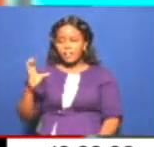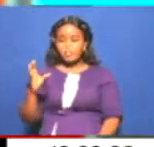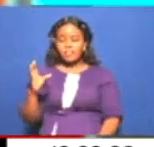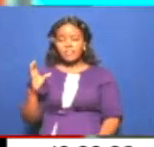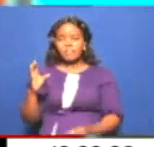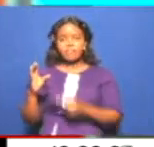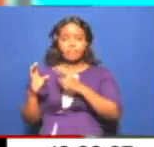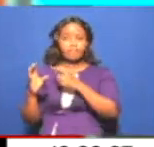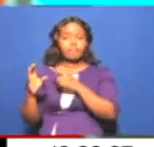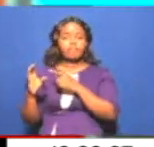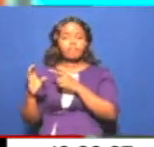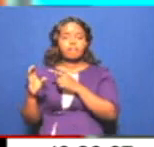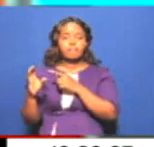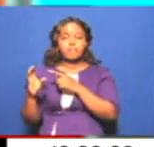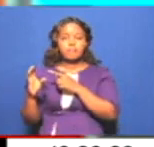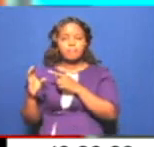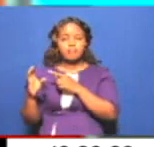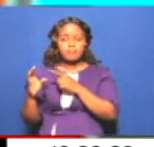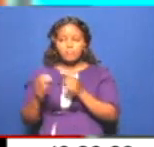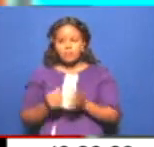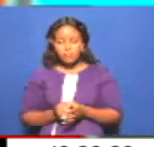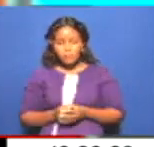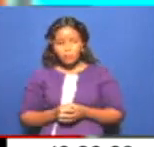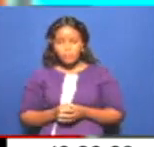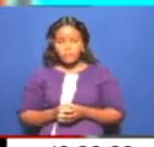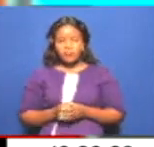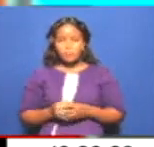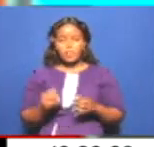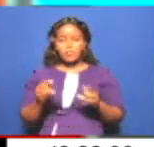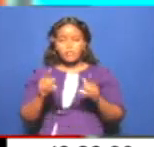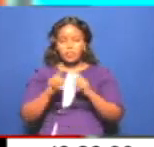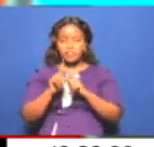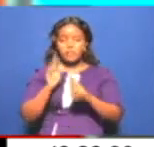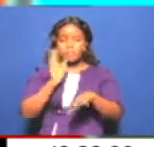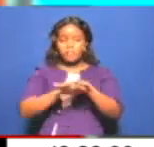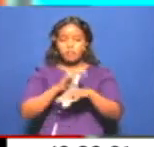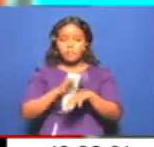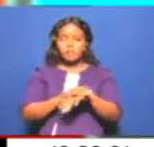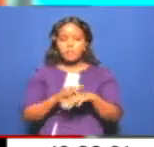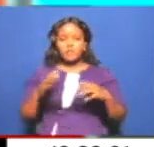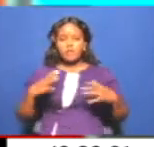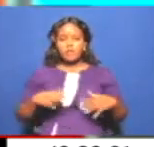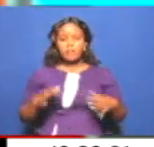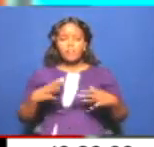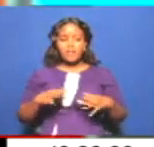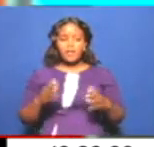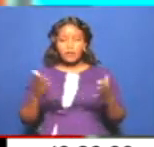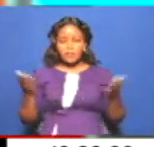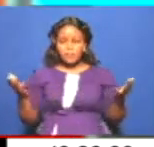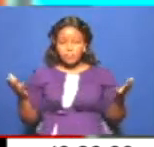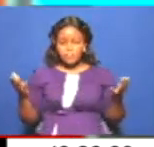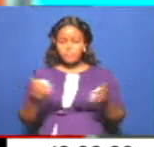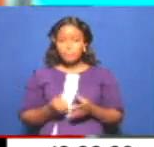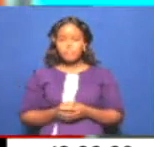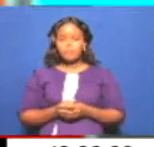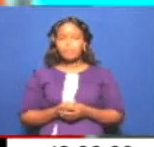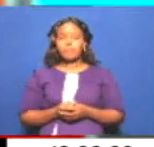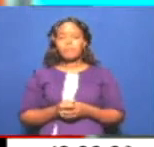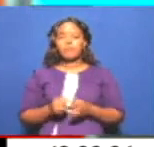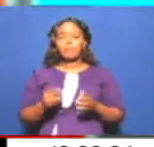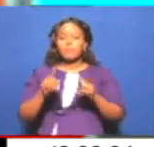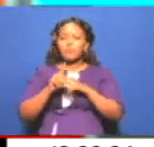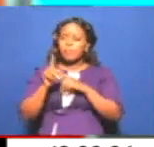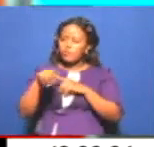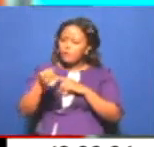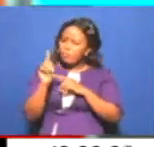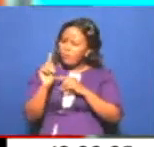Commission, ni muhimu sana pia wananchi waweze kufahamu tume hii iliundwa kwa minajili